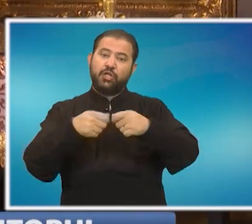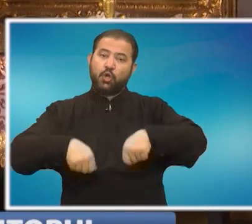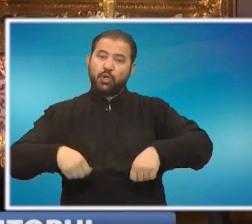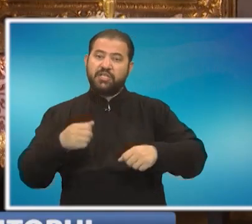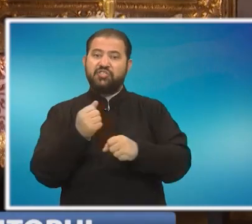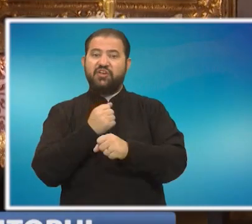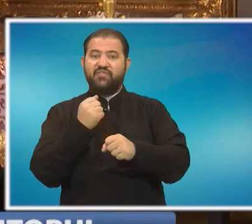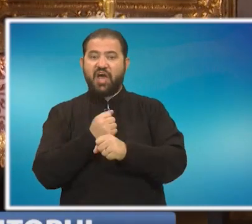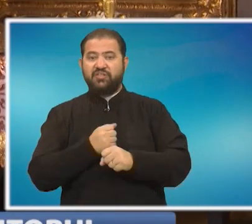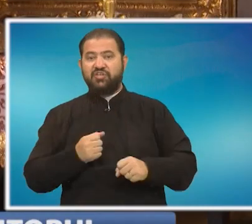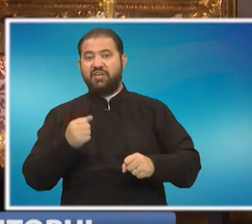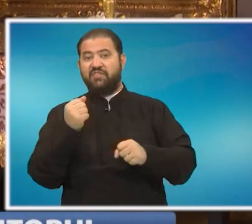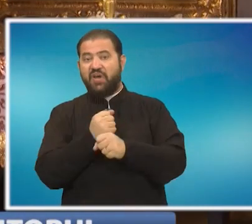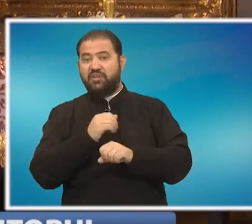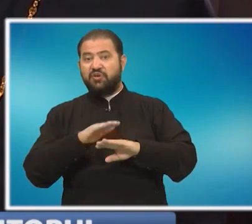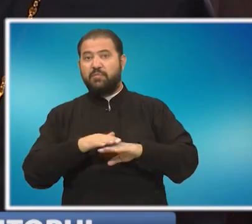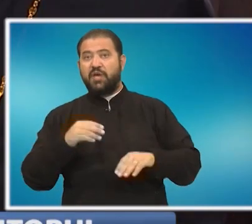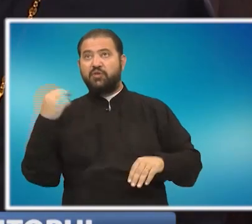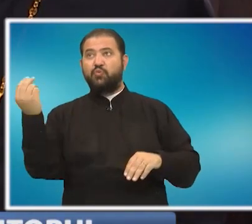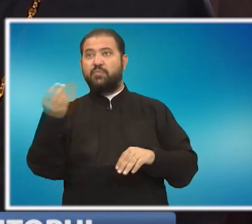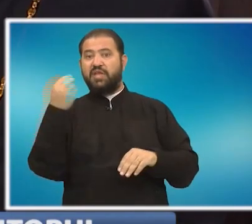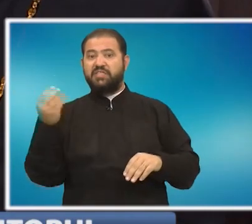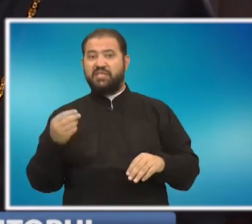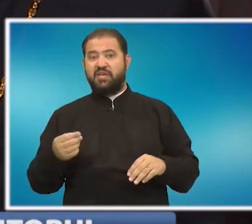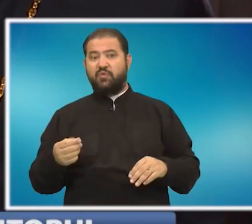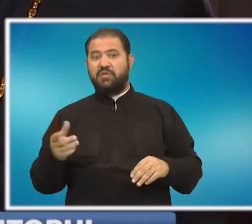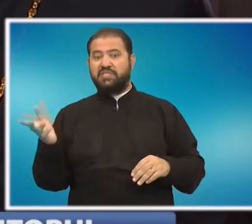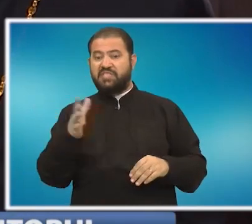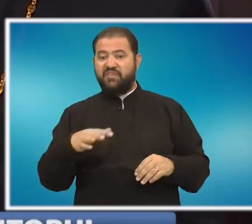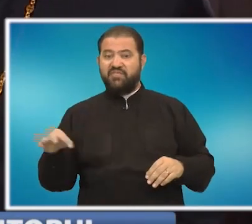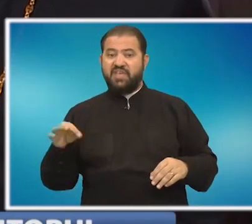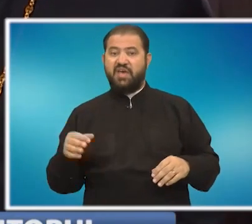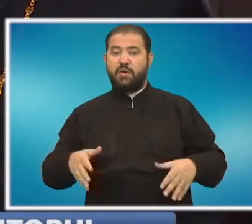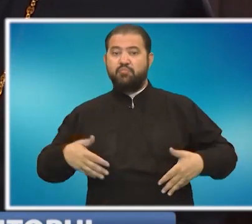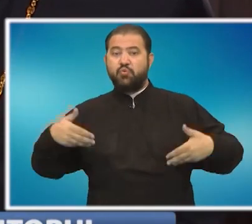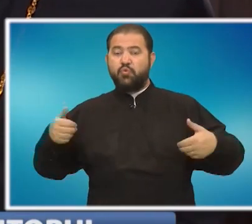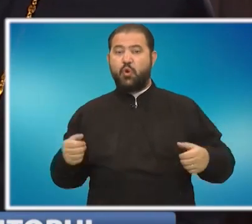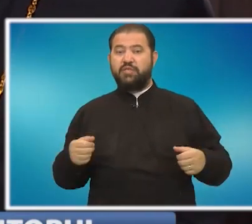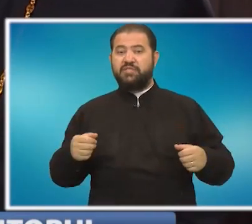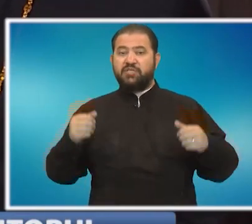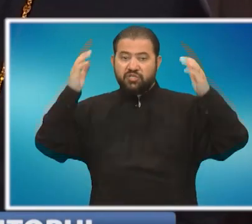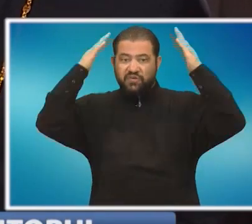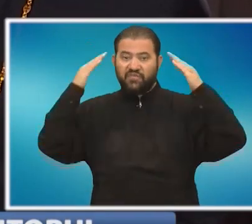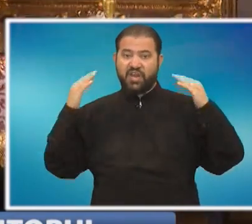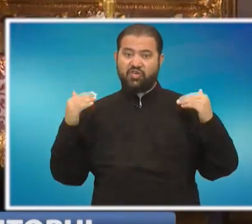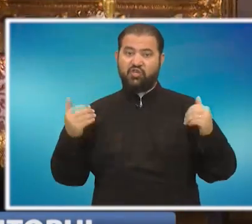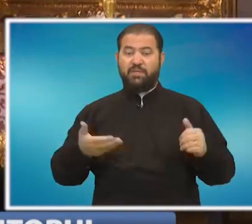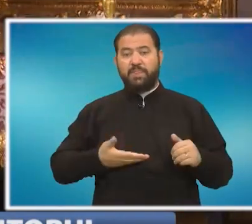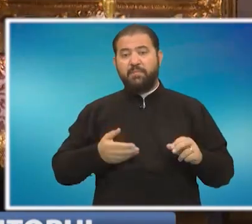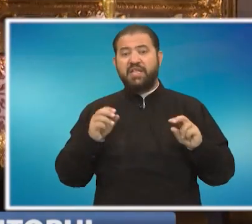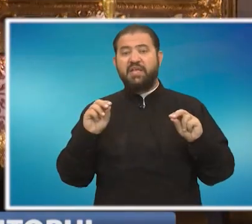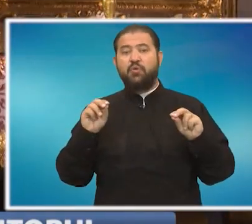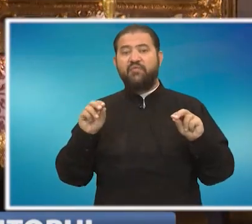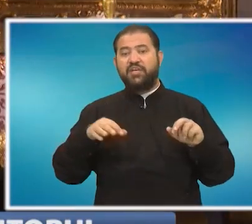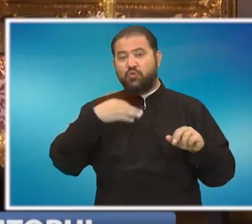mai sfinte, persoanele Sfintei Treimi, Maica Preacurată, Îngerii și toți Sfinții. Ați